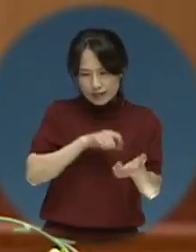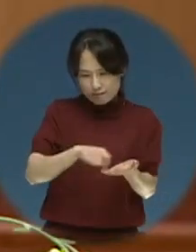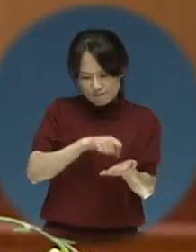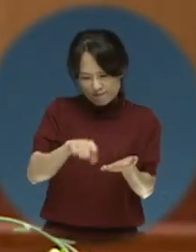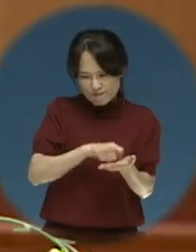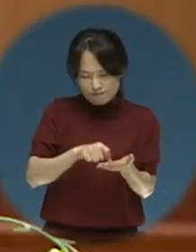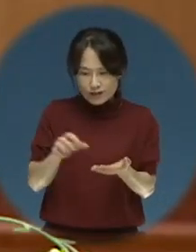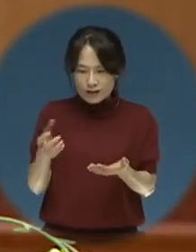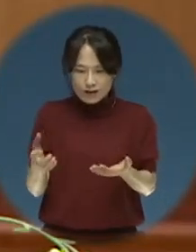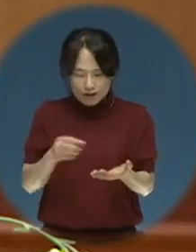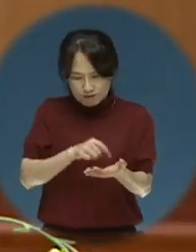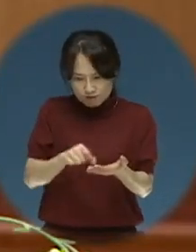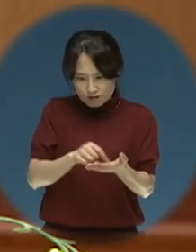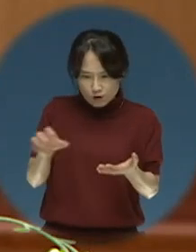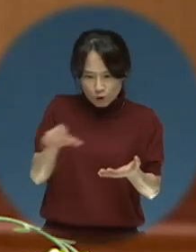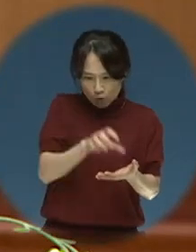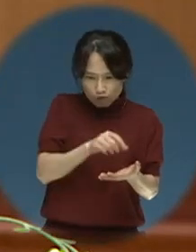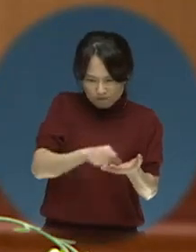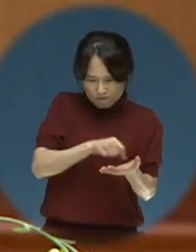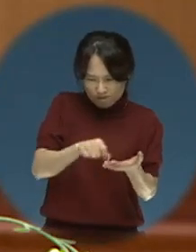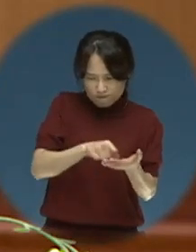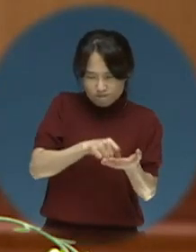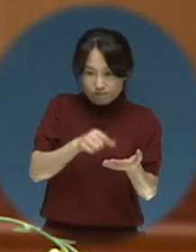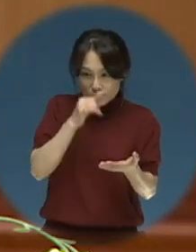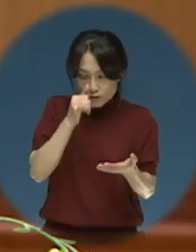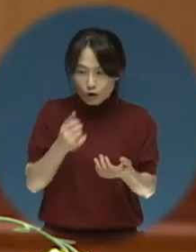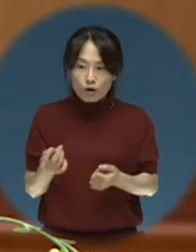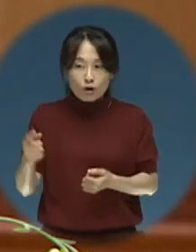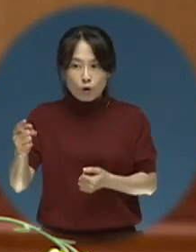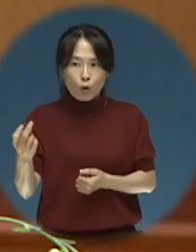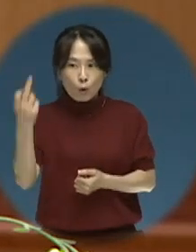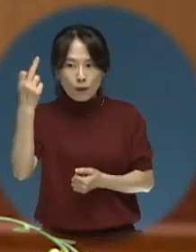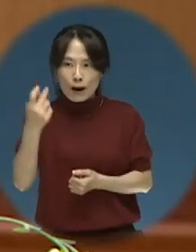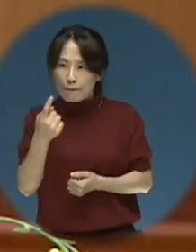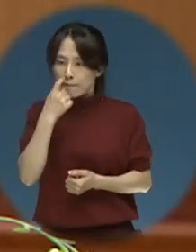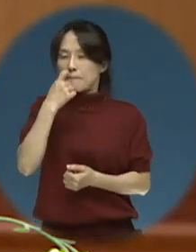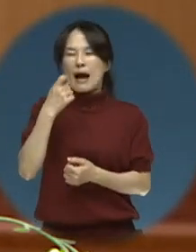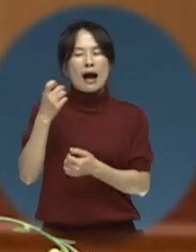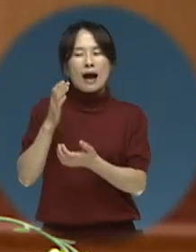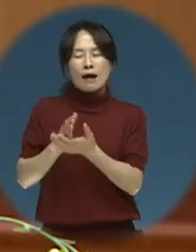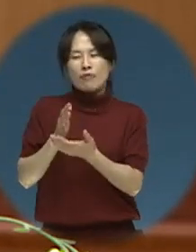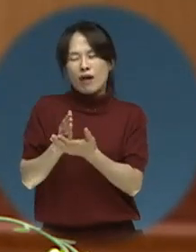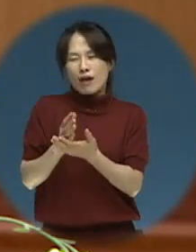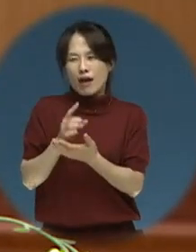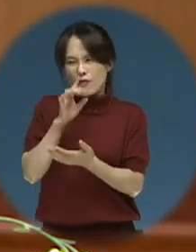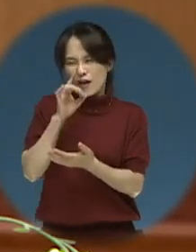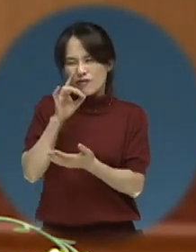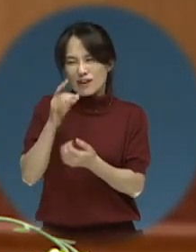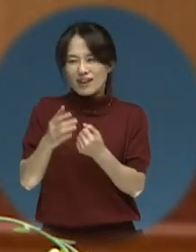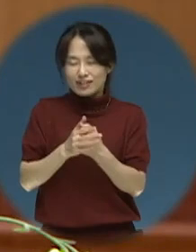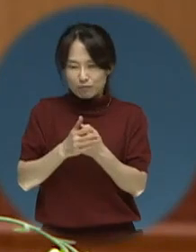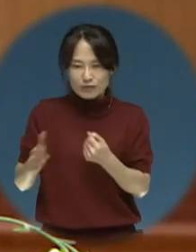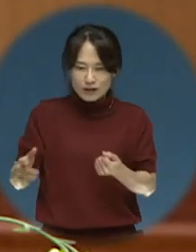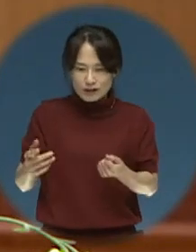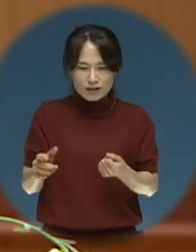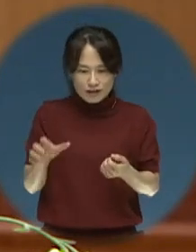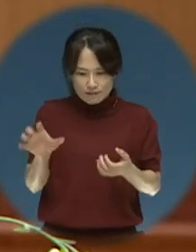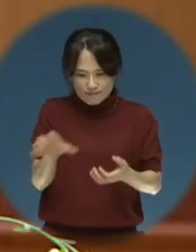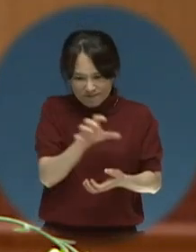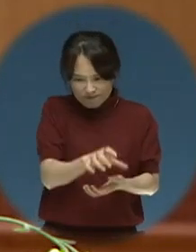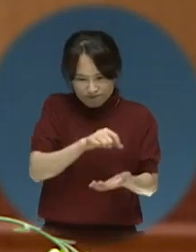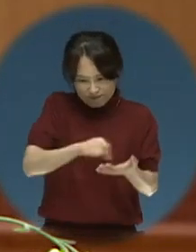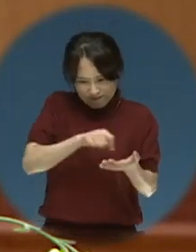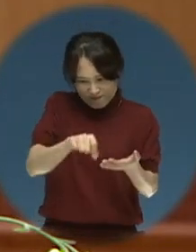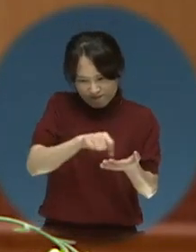뭐 오빠한테 들키면 안 된다고 그래서 아침에 이제 갖다 주느라고. 그 이제 그걸 다 필사하고